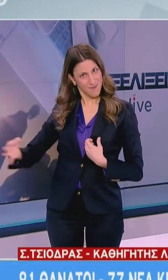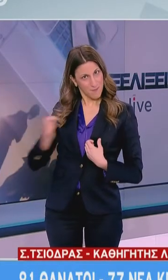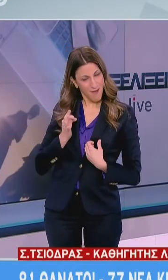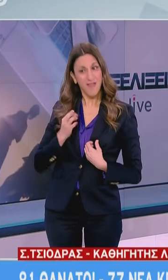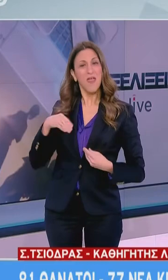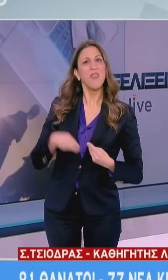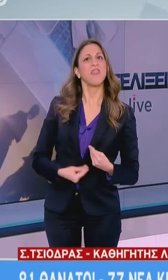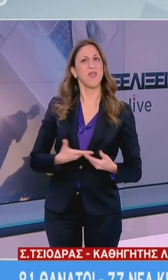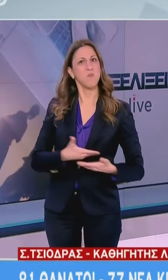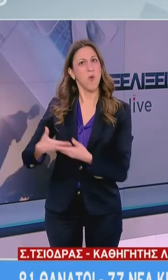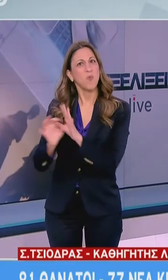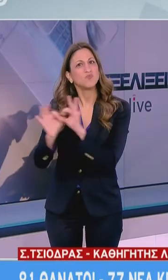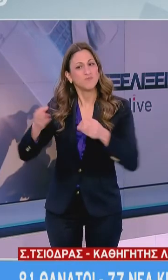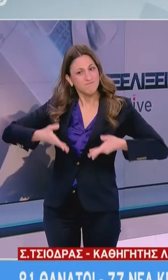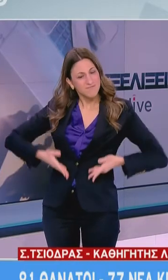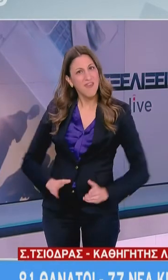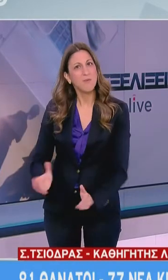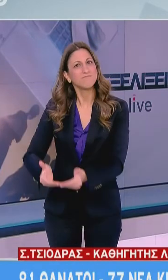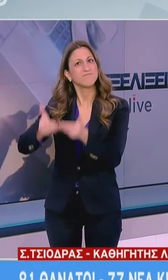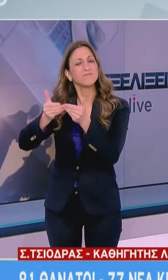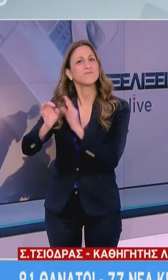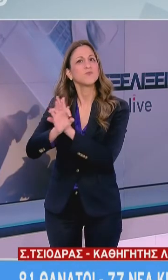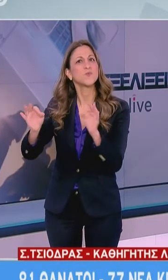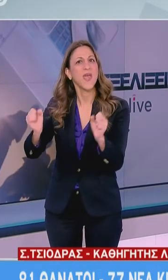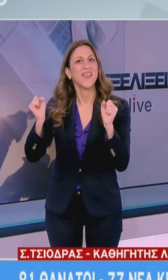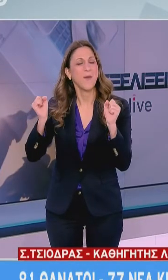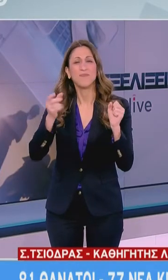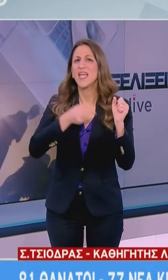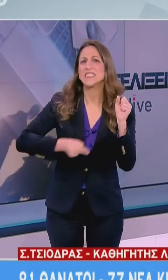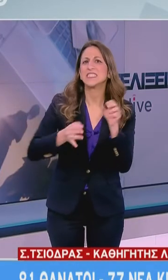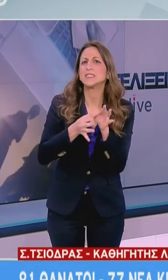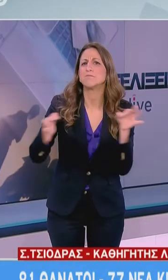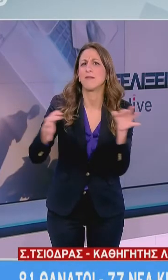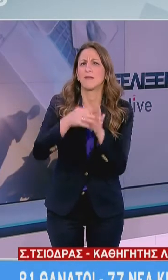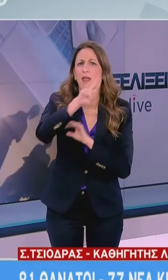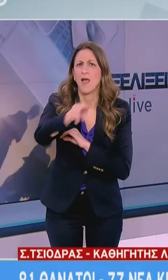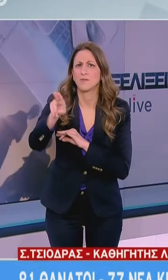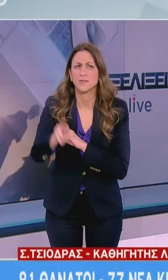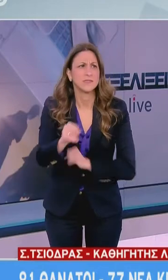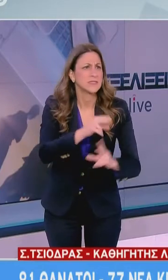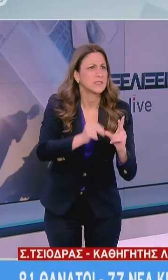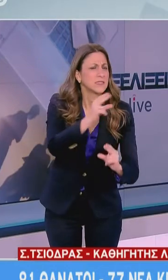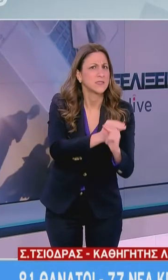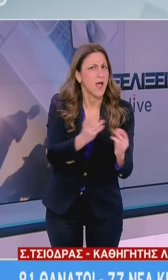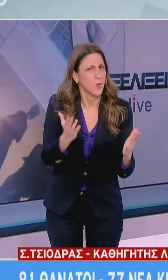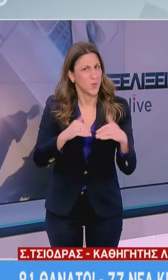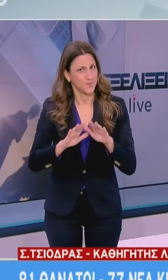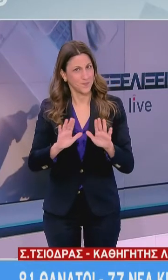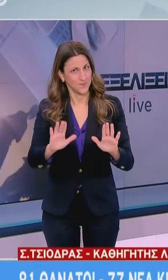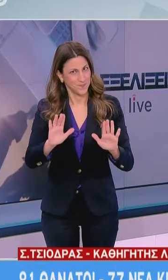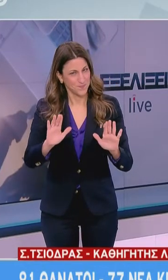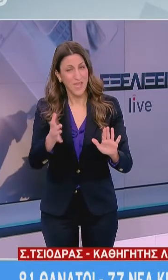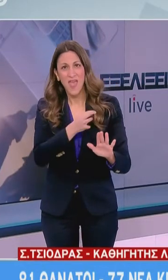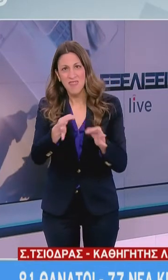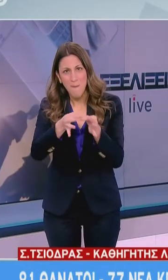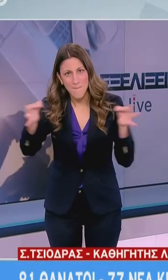Σχετικά με πολλές συζητήσεις που έχουν αρχίσει ήδη για την άρση των μέτρων, θα ήθελα να κάνω μια τοποθέτηση. Η άρση των μέτρων